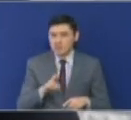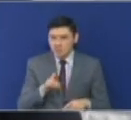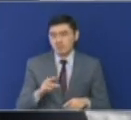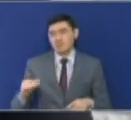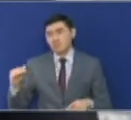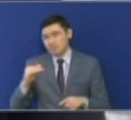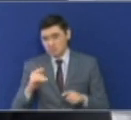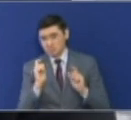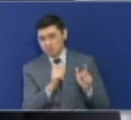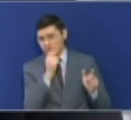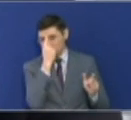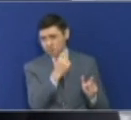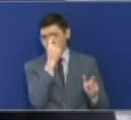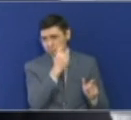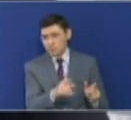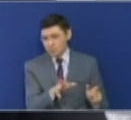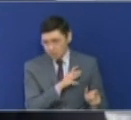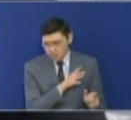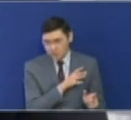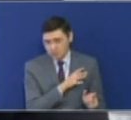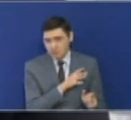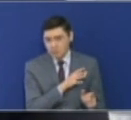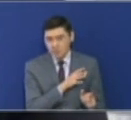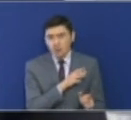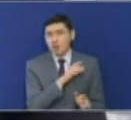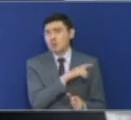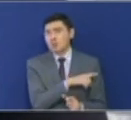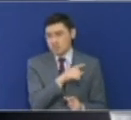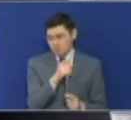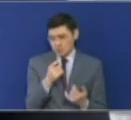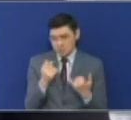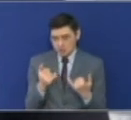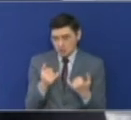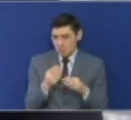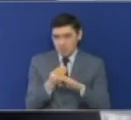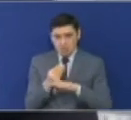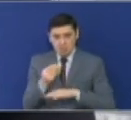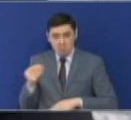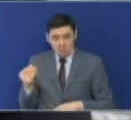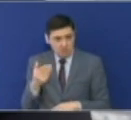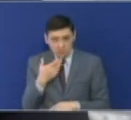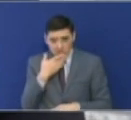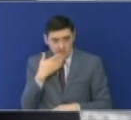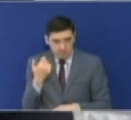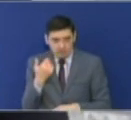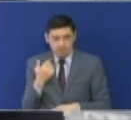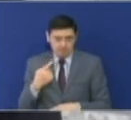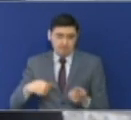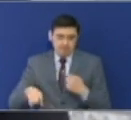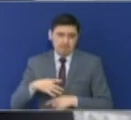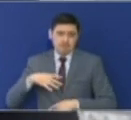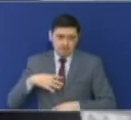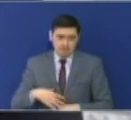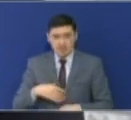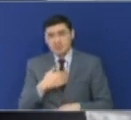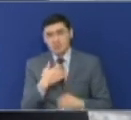феврале, в марте. То есть, так как абонент не производит оплату, мы вынуждены